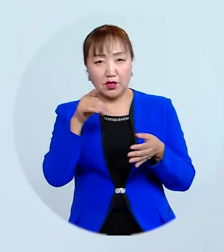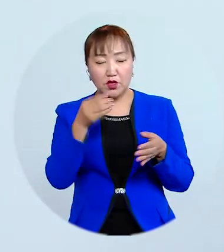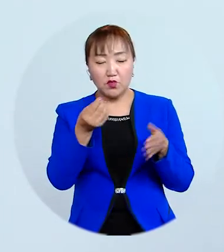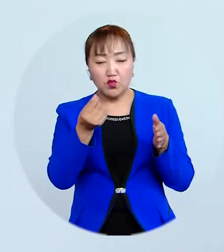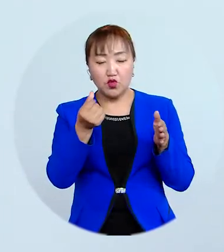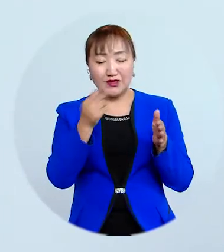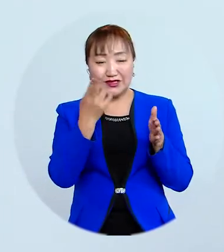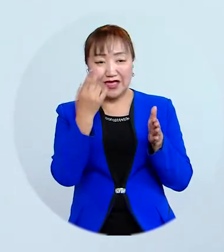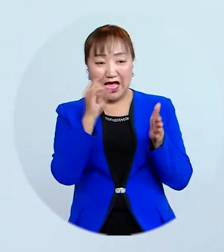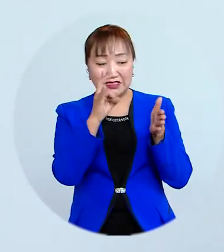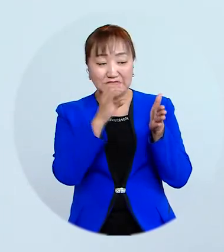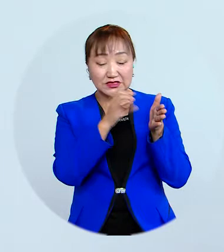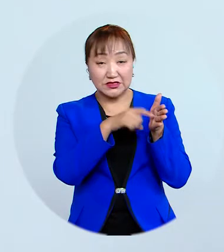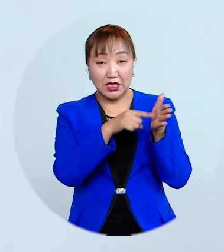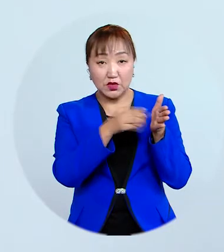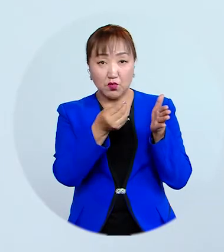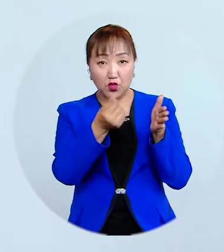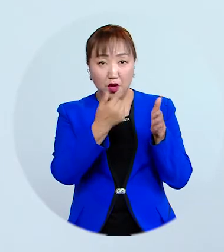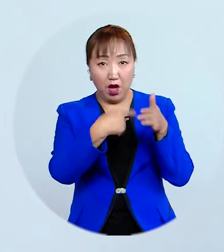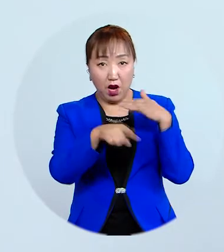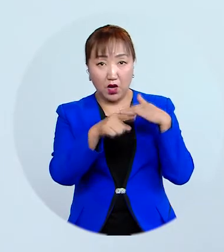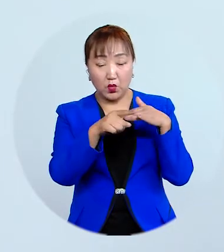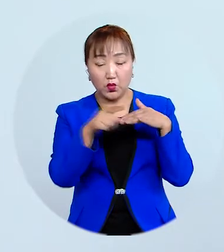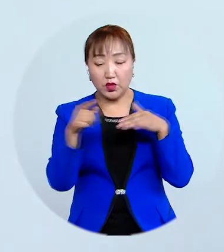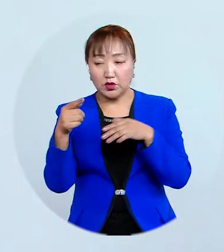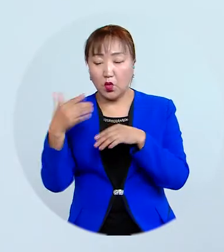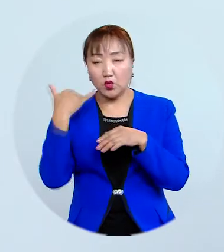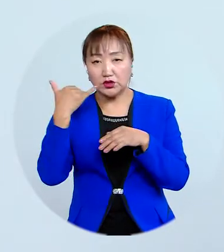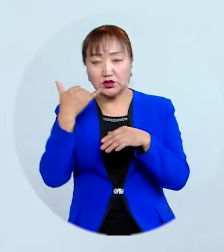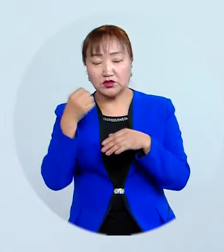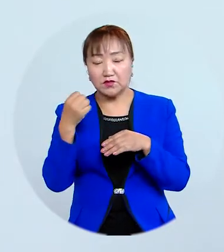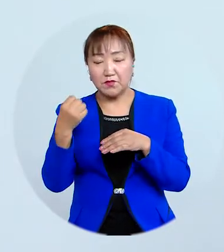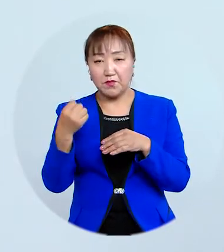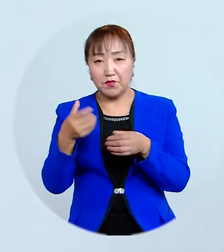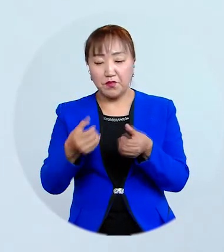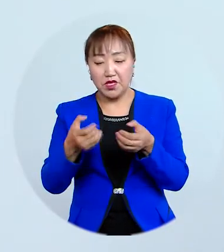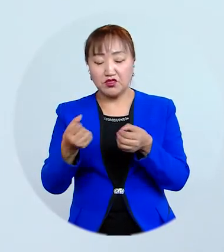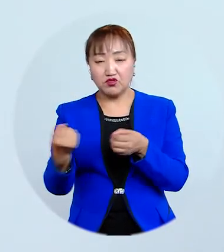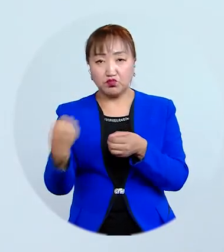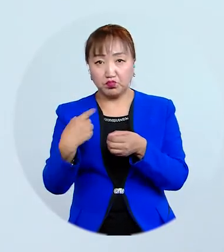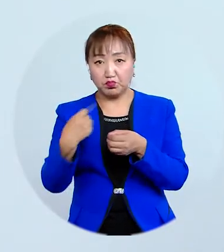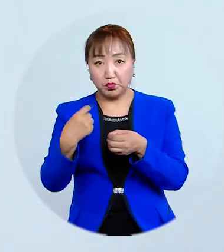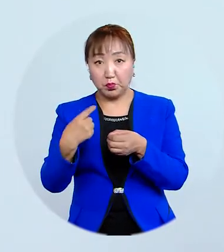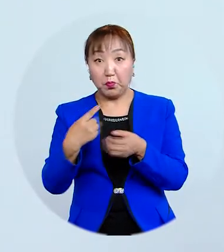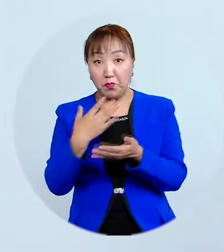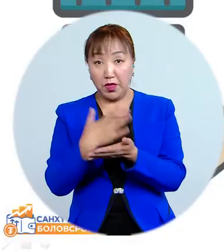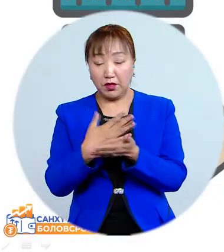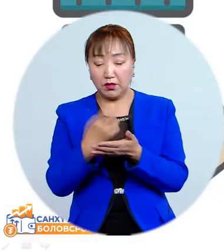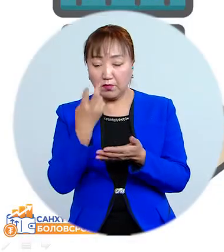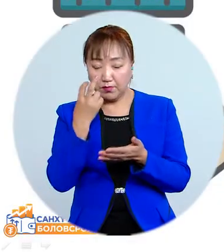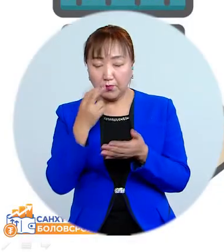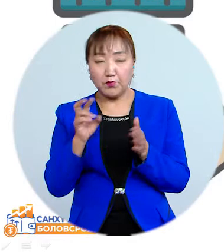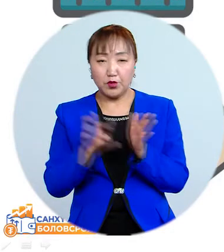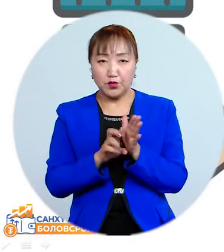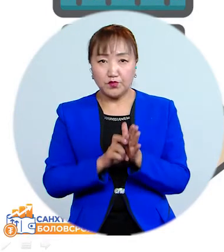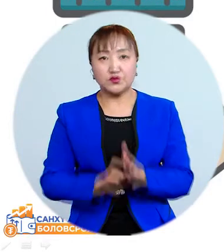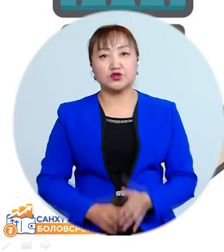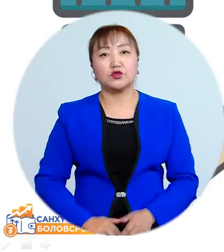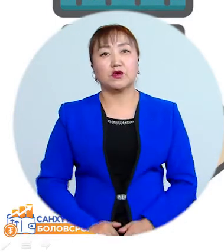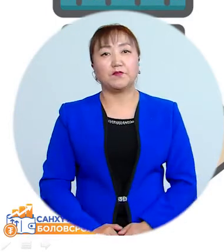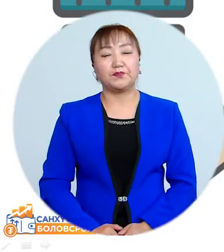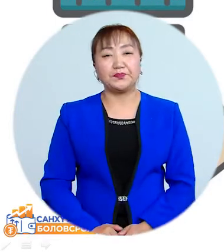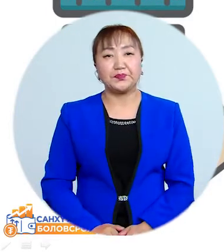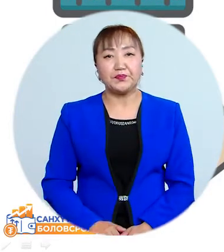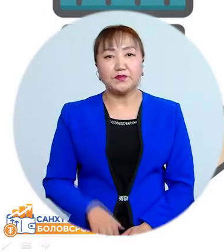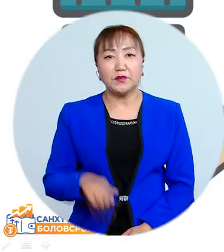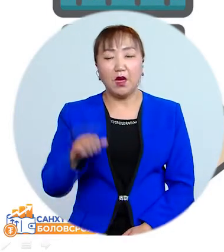одоо утас руу гүлгэж байгаа дүн бол мессежэр ирж идэг. Тэгэхээр эндээс бас хянадах боломж бас байдаг шүү. За ATM дээр одоо